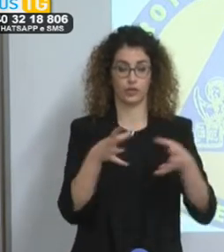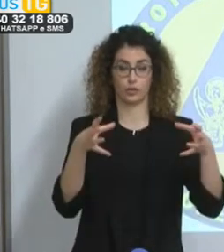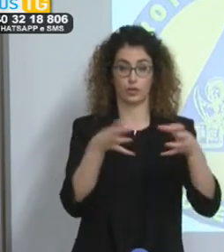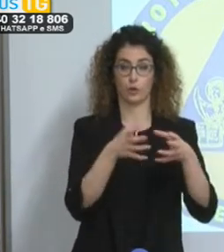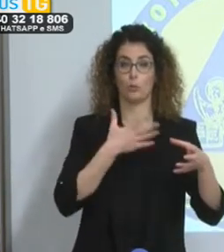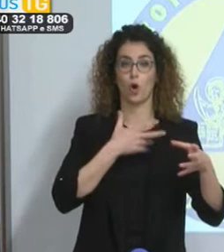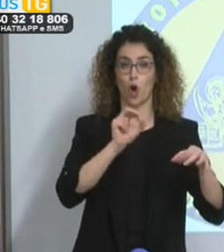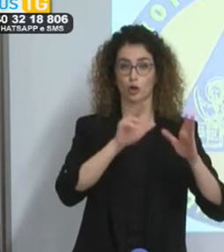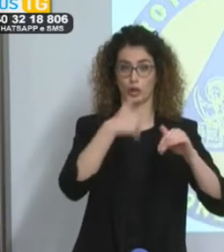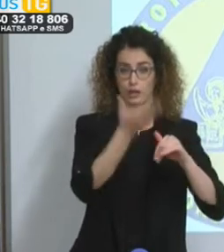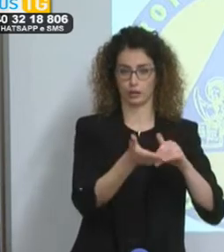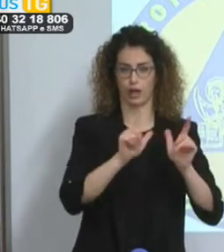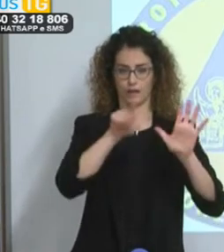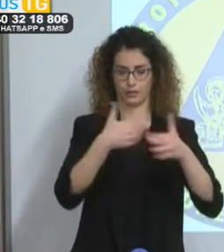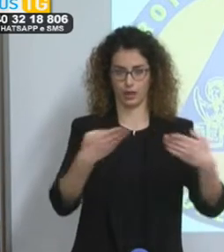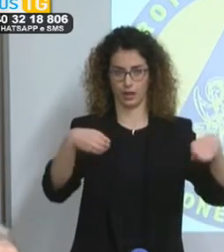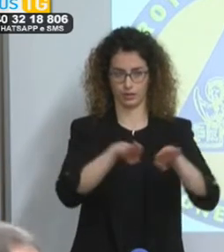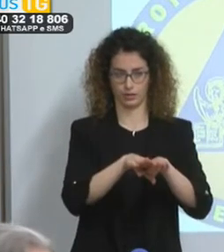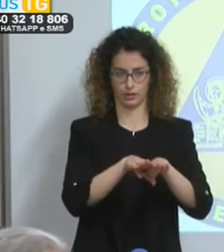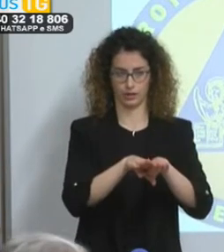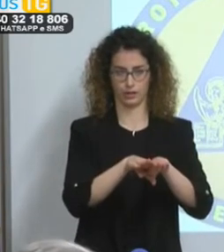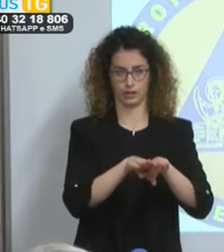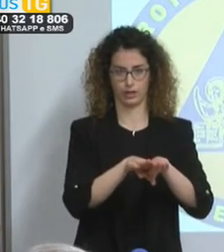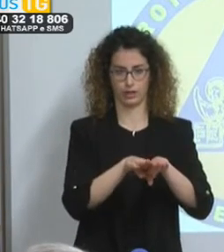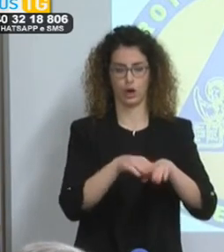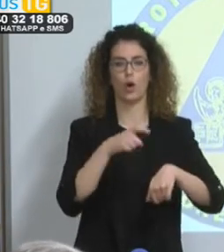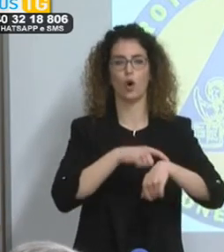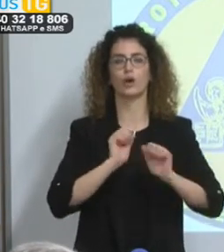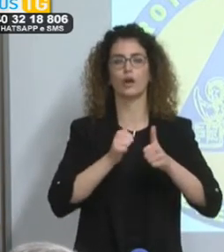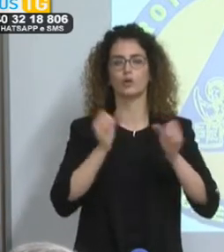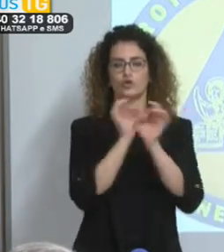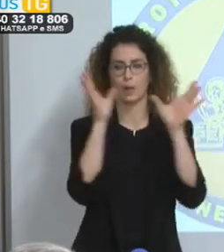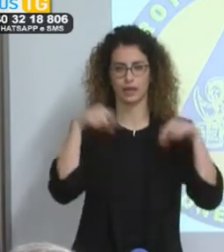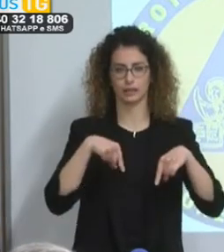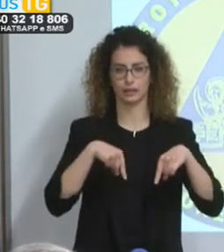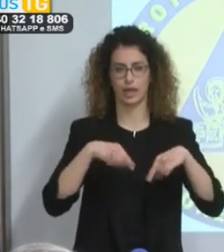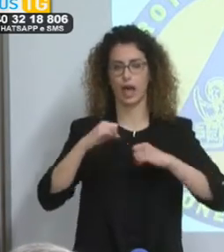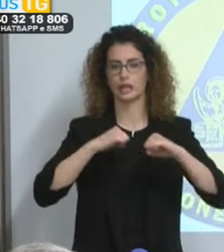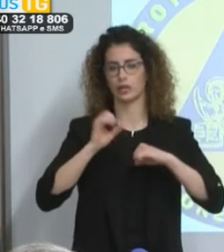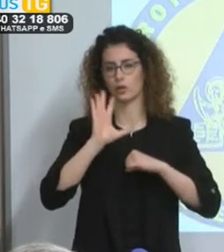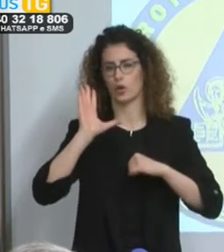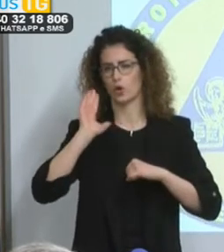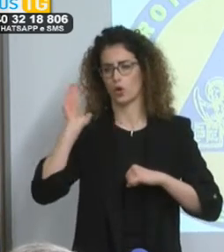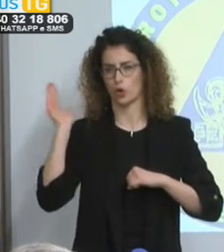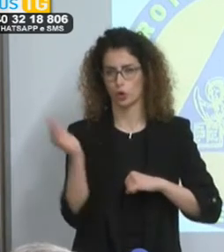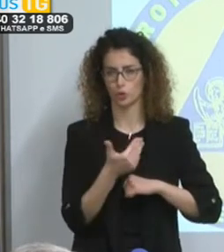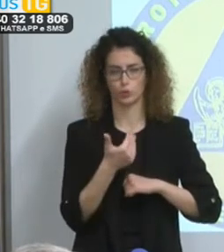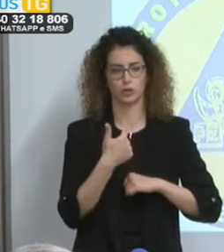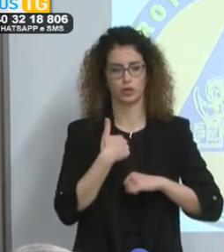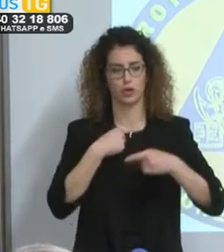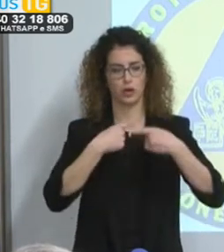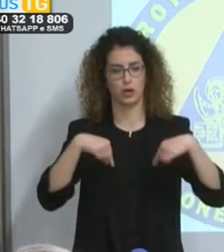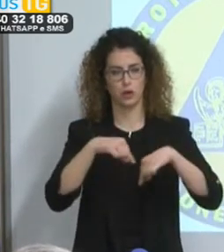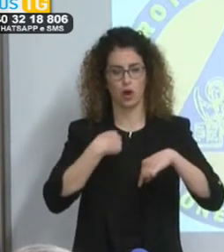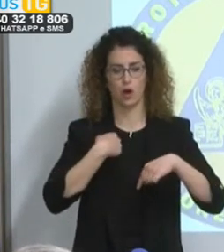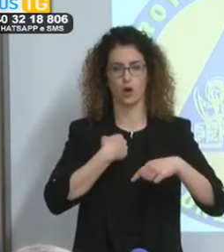80 questa settimana. Alle ore 11 di questa mattina tutti i direttori che io ho incontrato alle 6 di questa, alle 6 ho